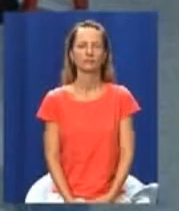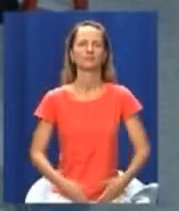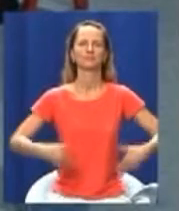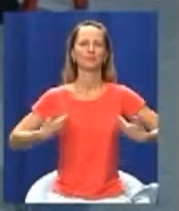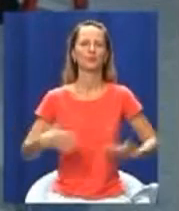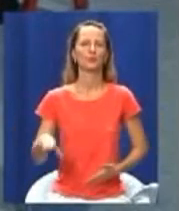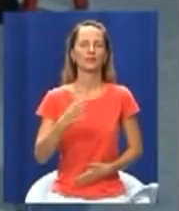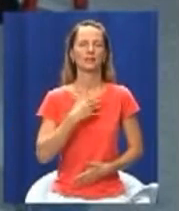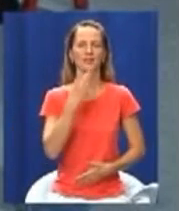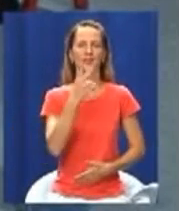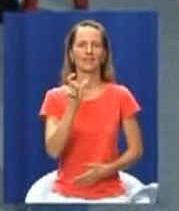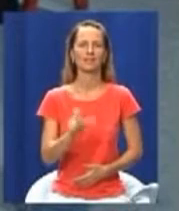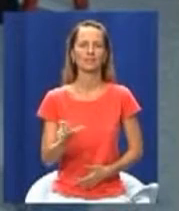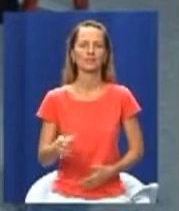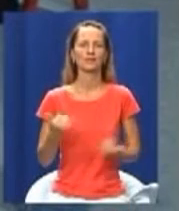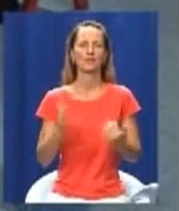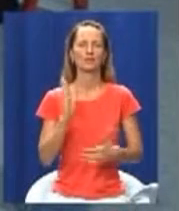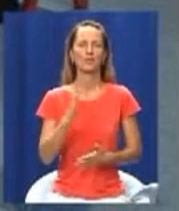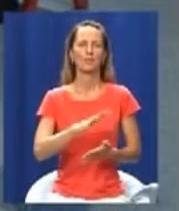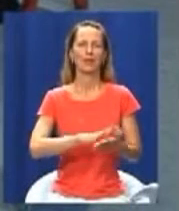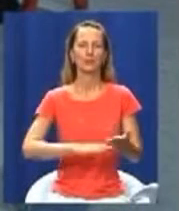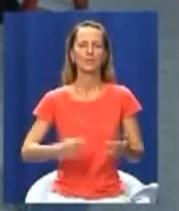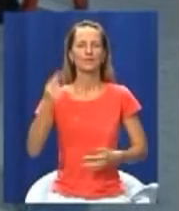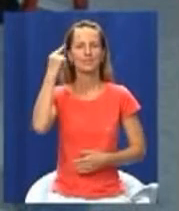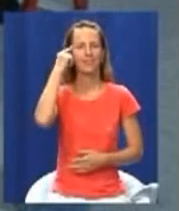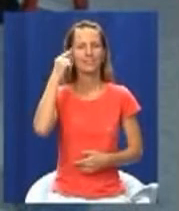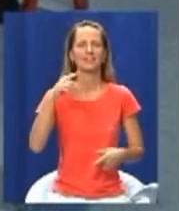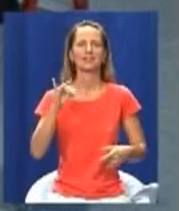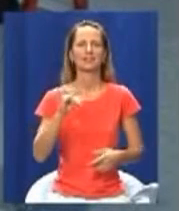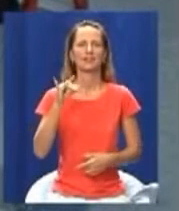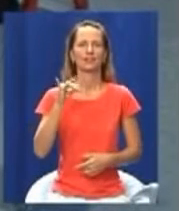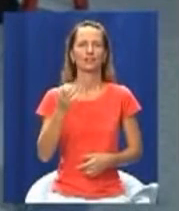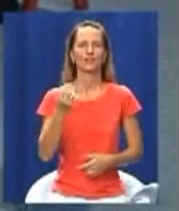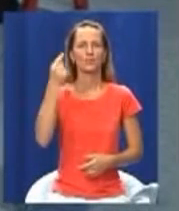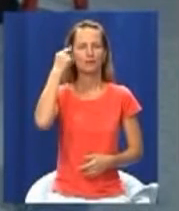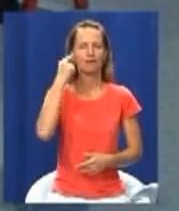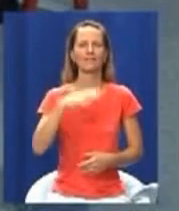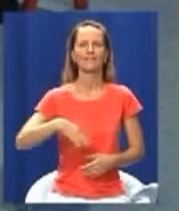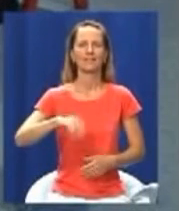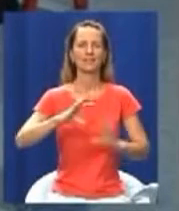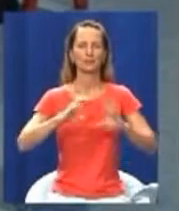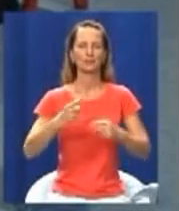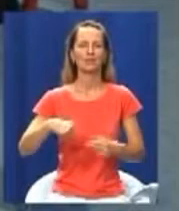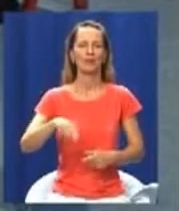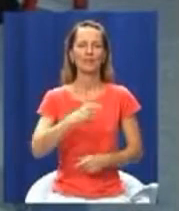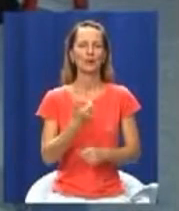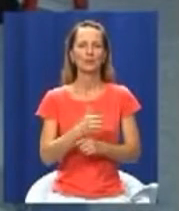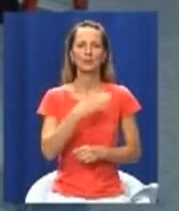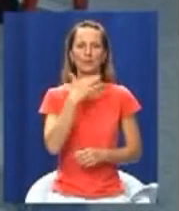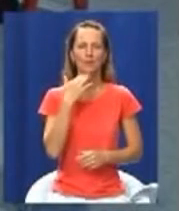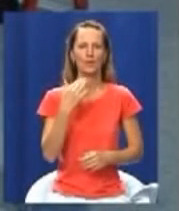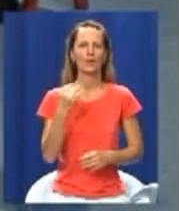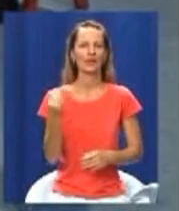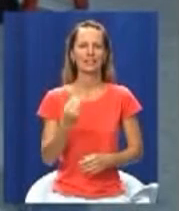Привіт усім нашим телеглядачам. Сьогодні будемо продовжувати дізнаватися та пізнавати весь цей світ, тому що навколо дуже-дуже багато